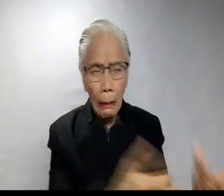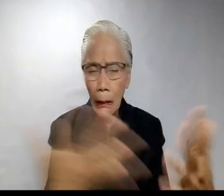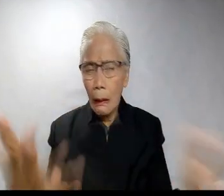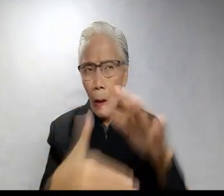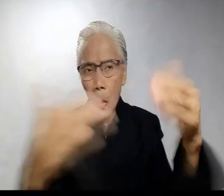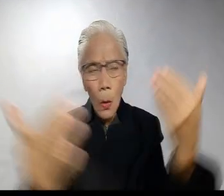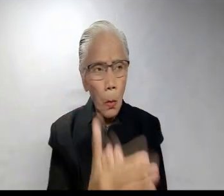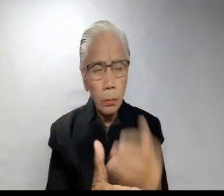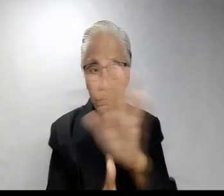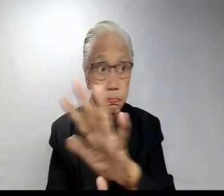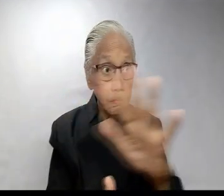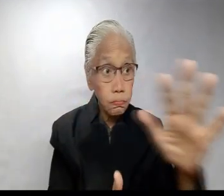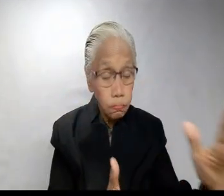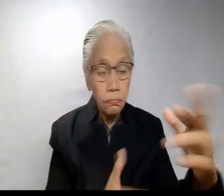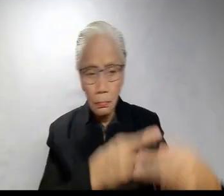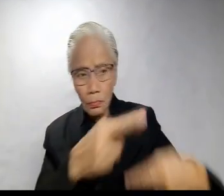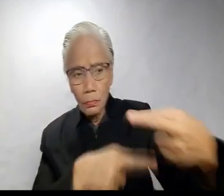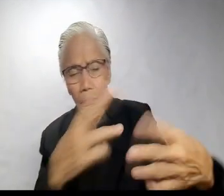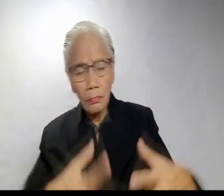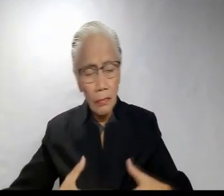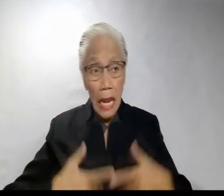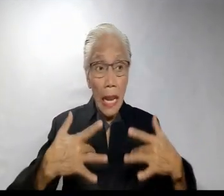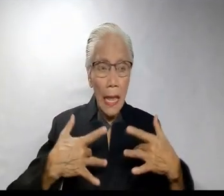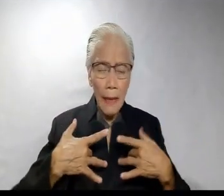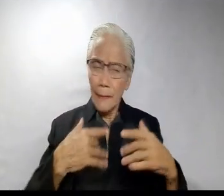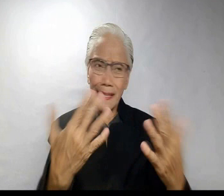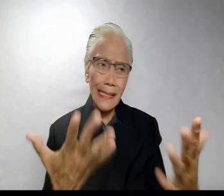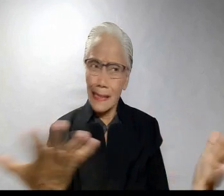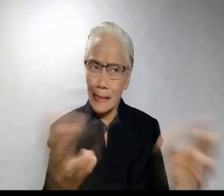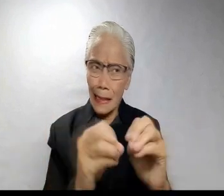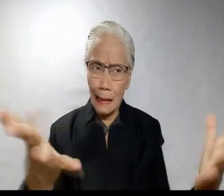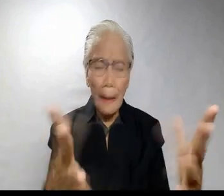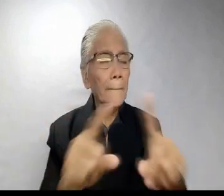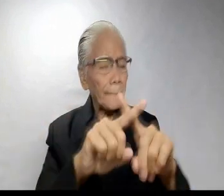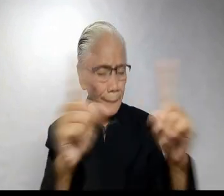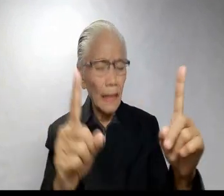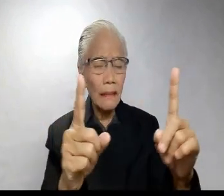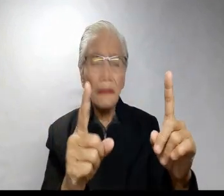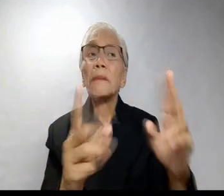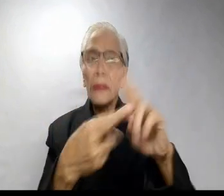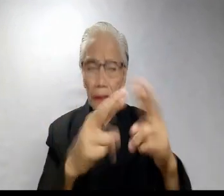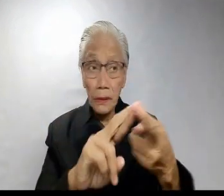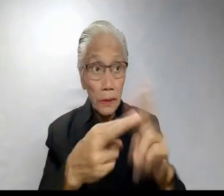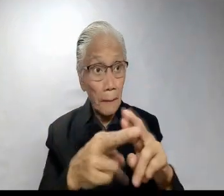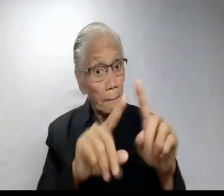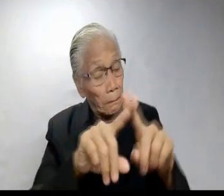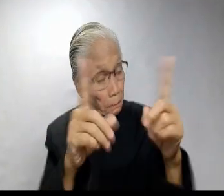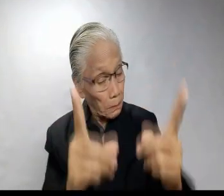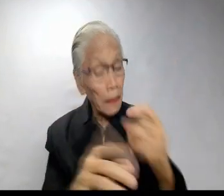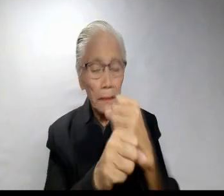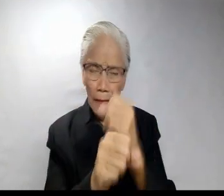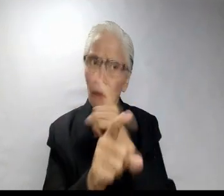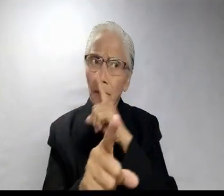all of your rockin' and rollin' life is nothing but relationships. Remember that? Besides, tiyak